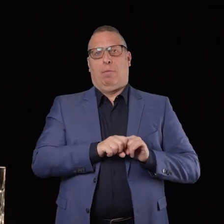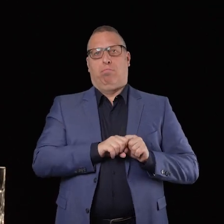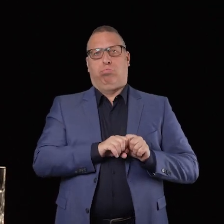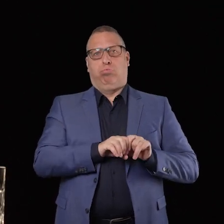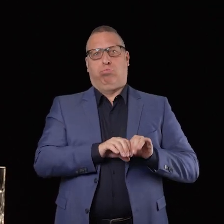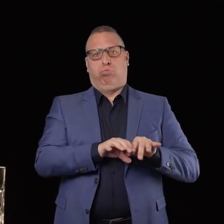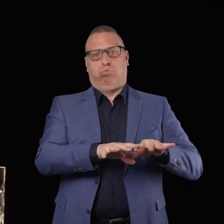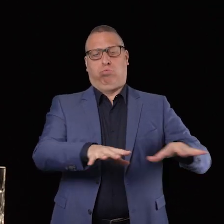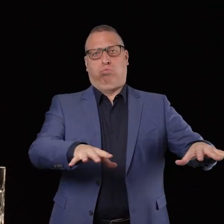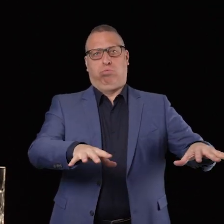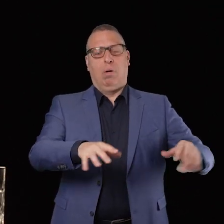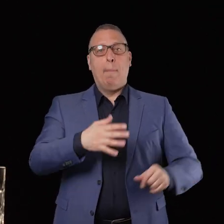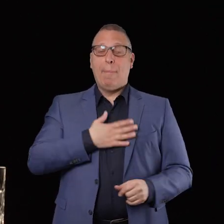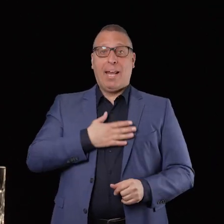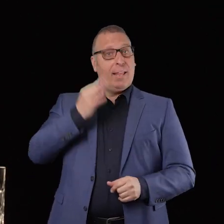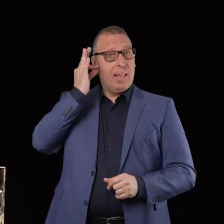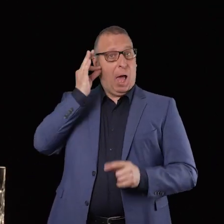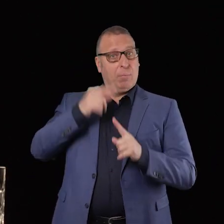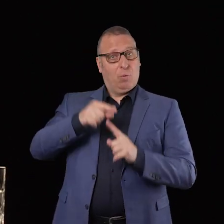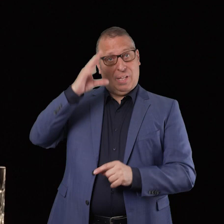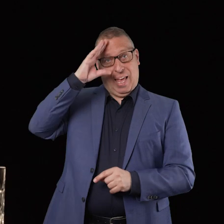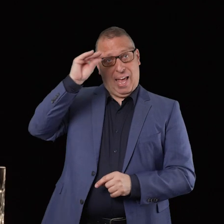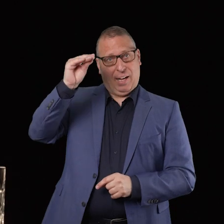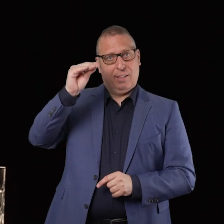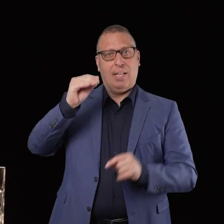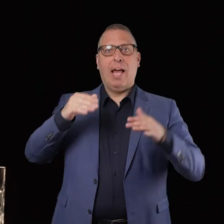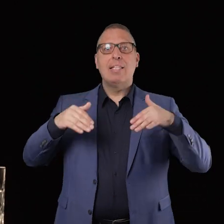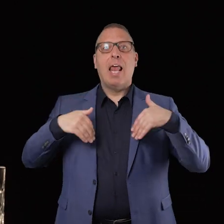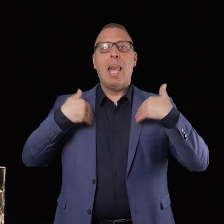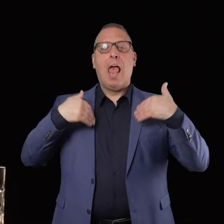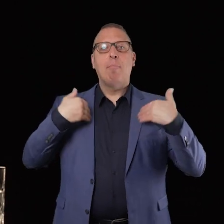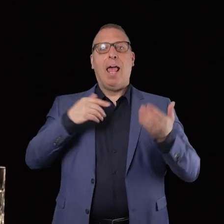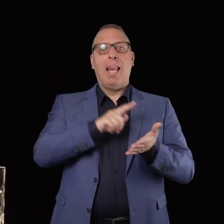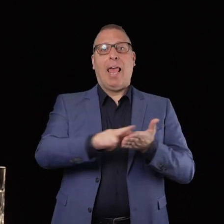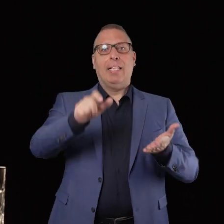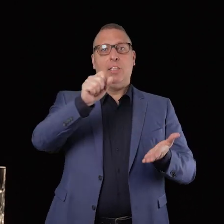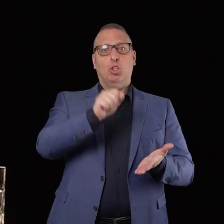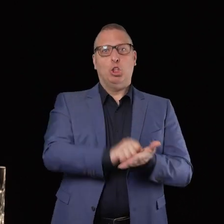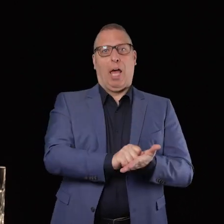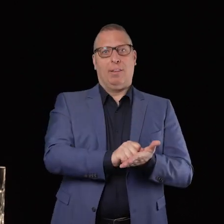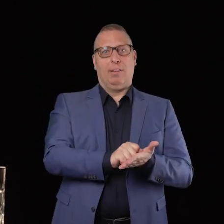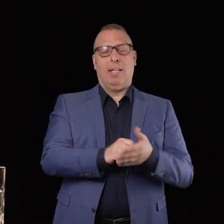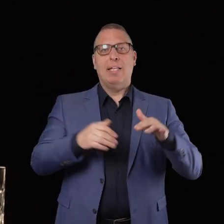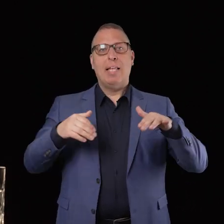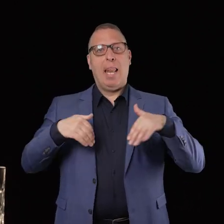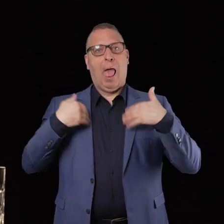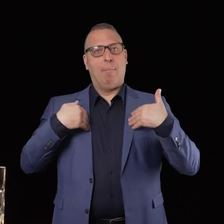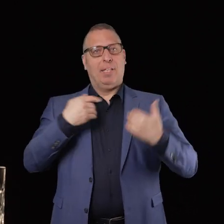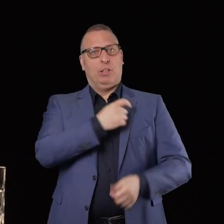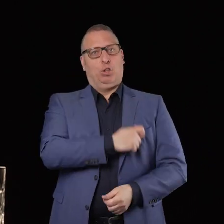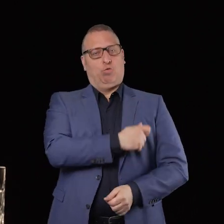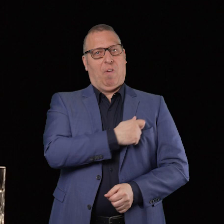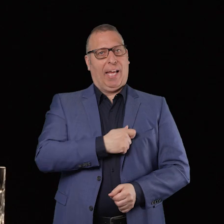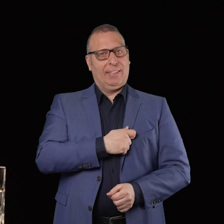hinaus. Ja, meine Damen und Herren, es lebe Liechtenstein, es lebe die